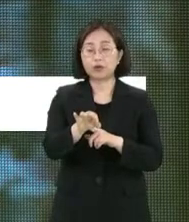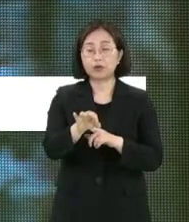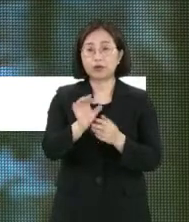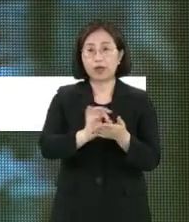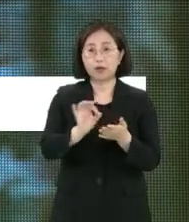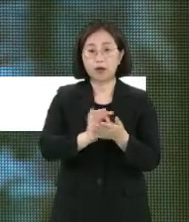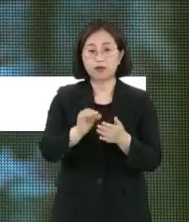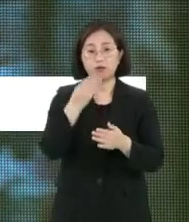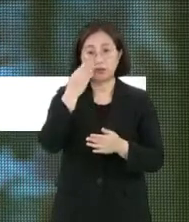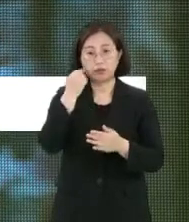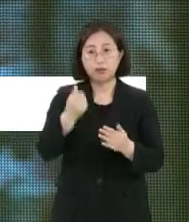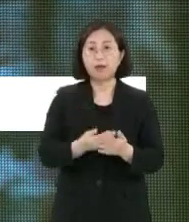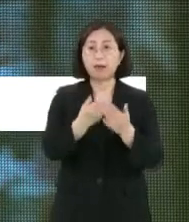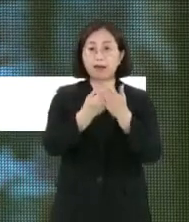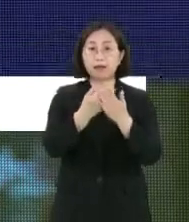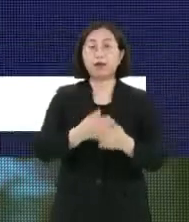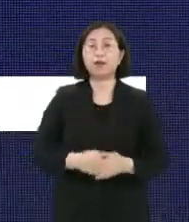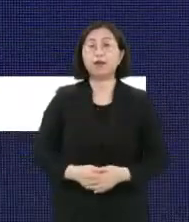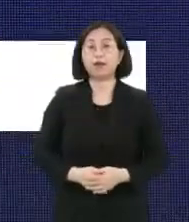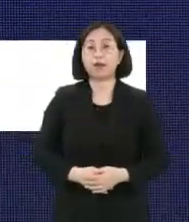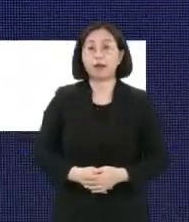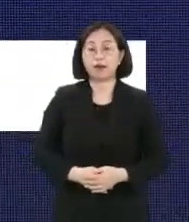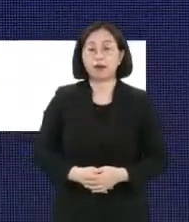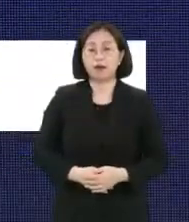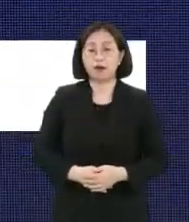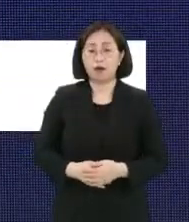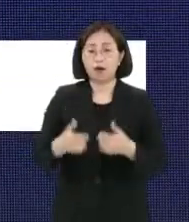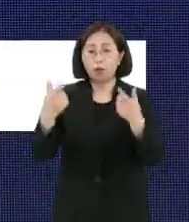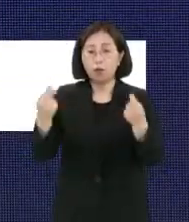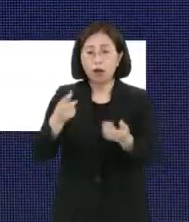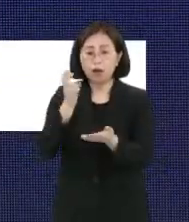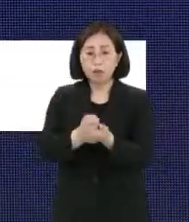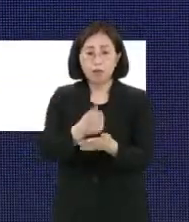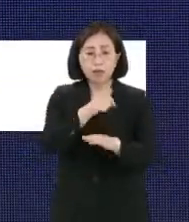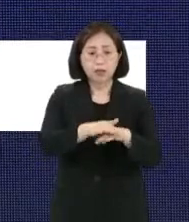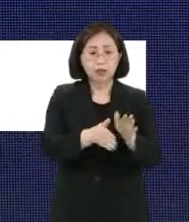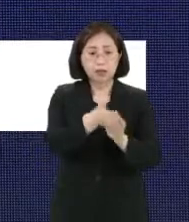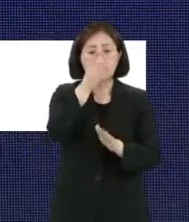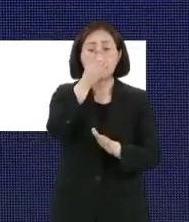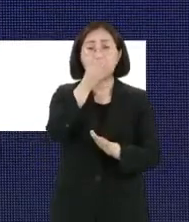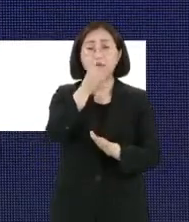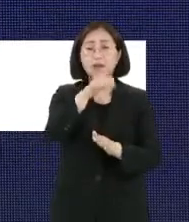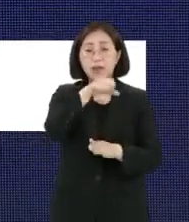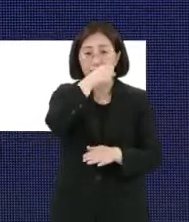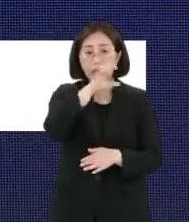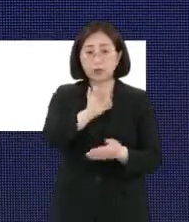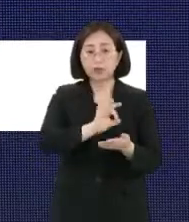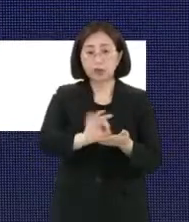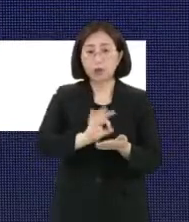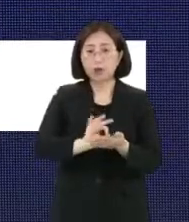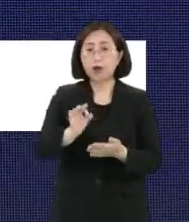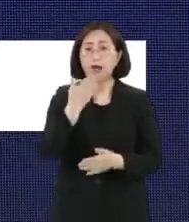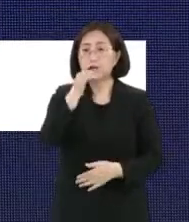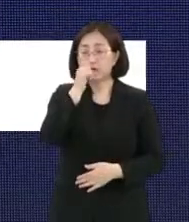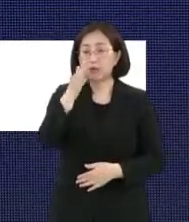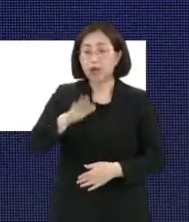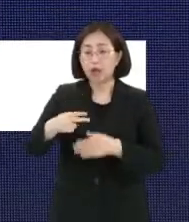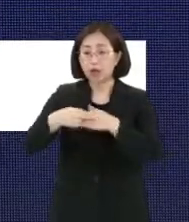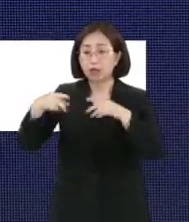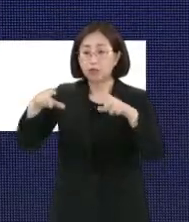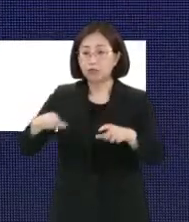그런 일들을 해야 될 것 같습니다. 똑같은 제도를 대전시 예산으로 할 수 있는데도 불구하고 대덕구에서